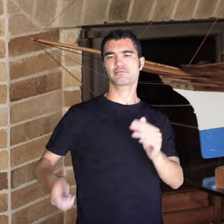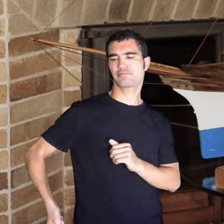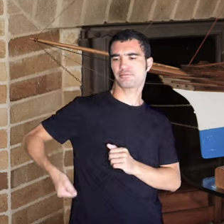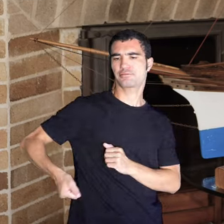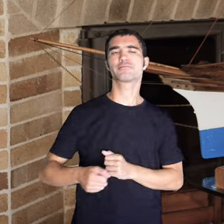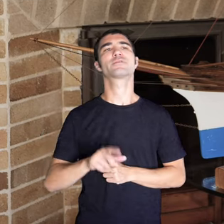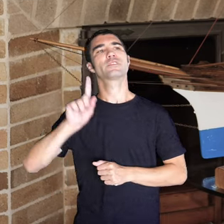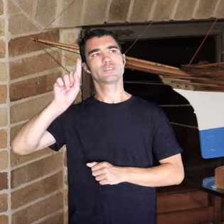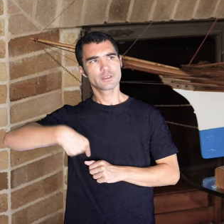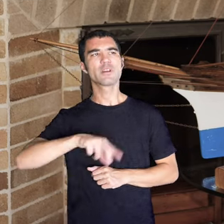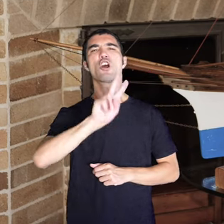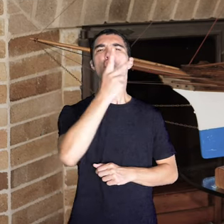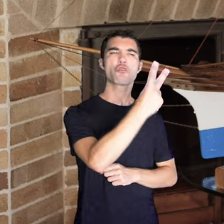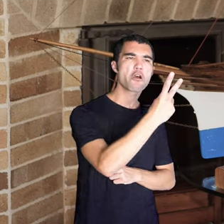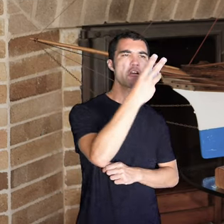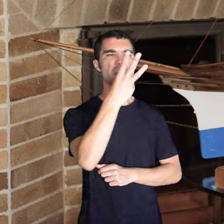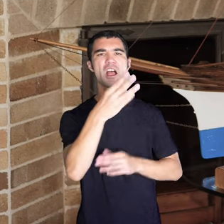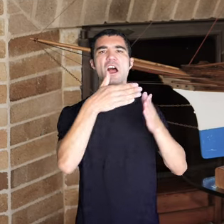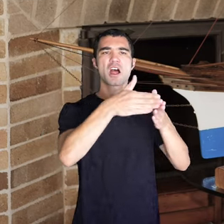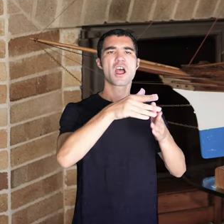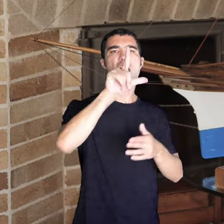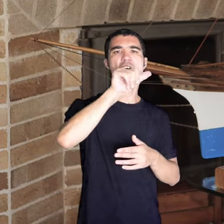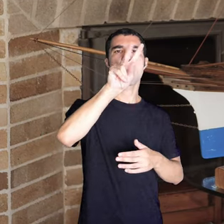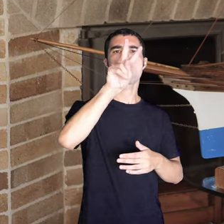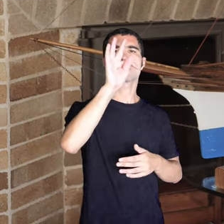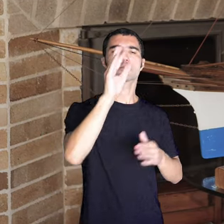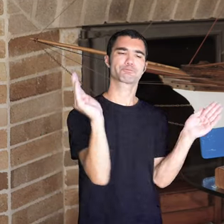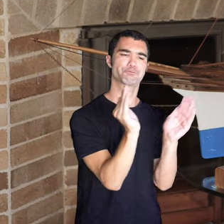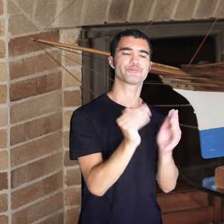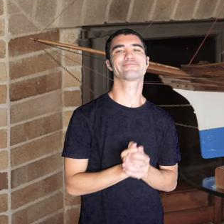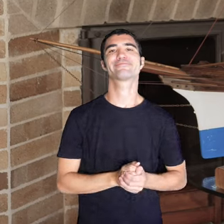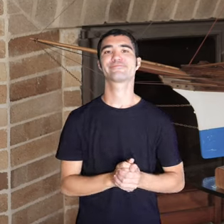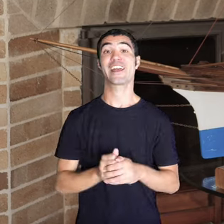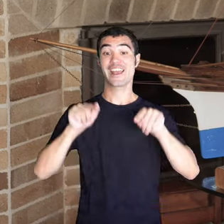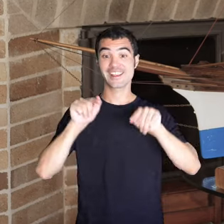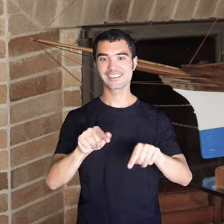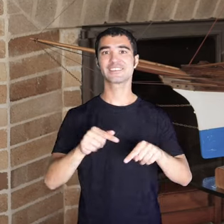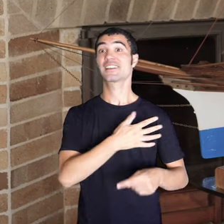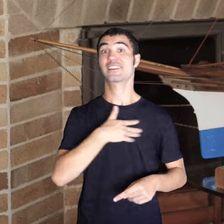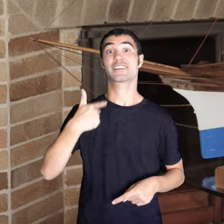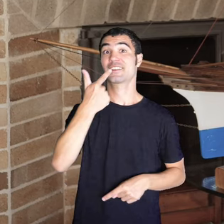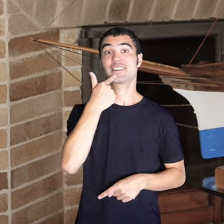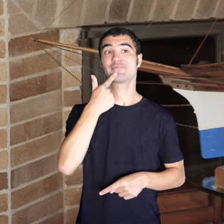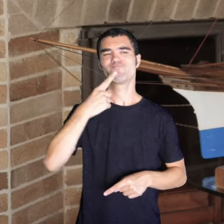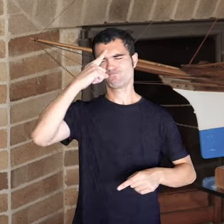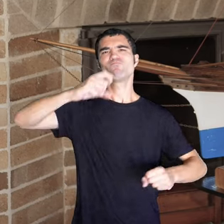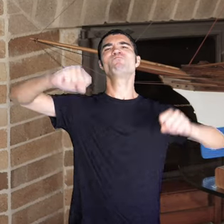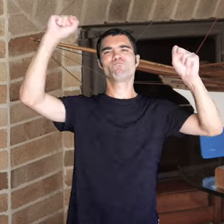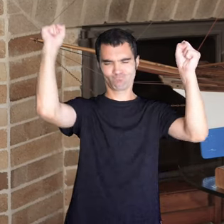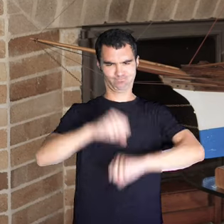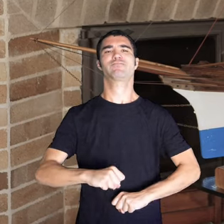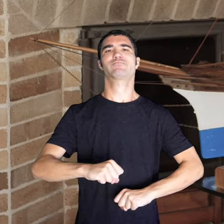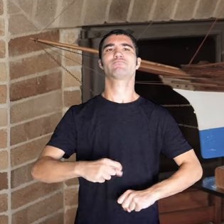i altres, i dos o tres lleus més petits. Això va ser, diguéssim, la decisió de